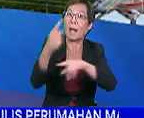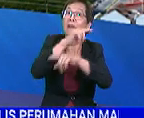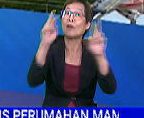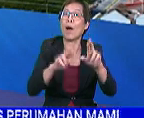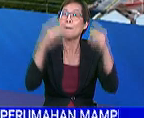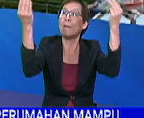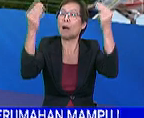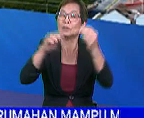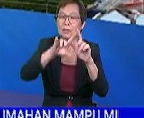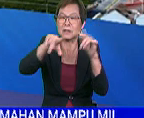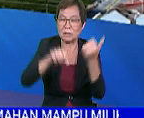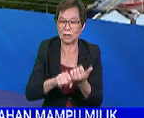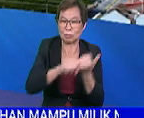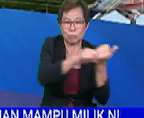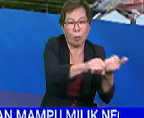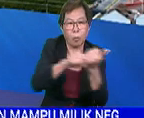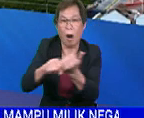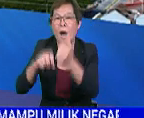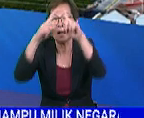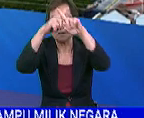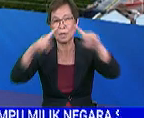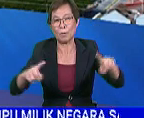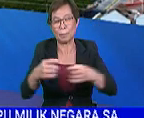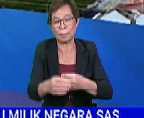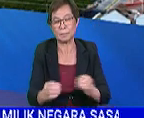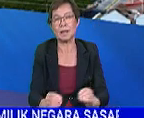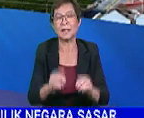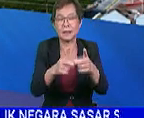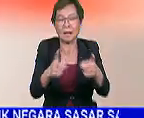penyerahan sijil diadakan di dewan pejabat daerah kenawit